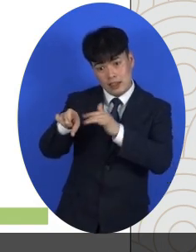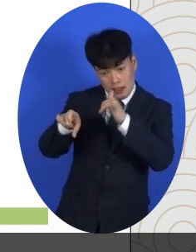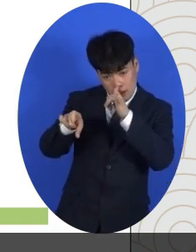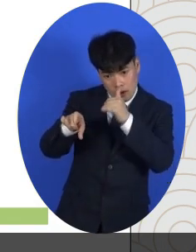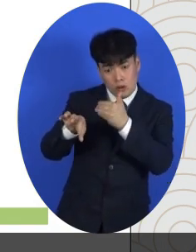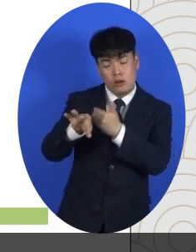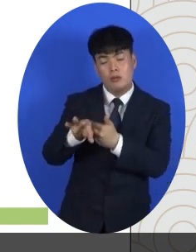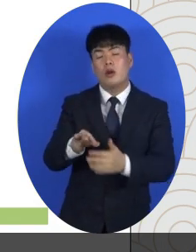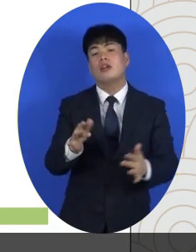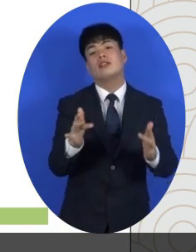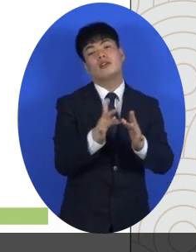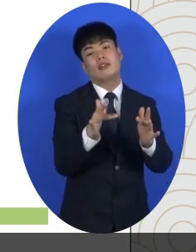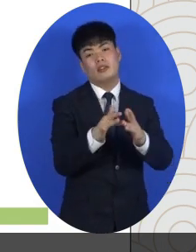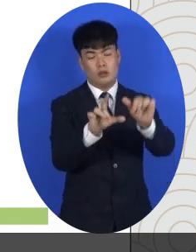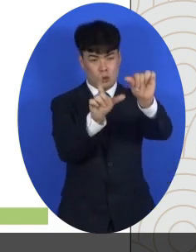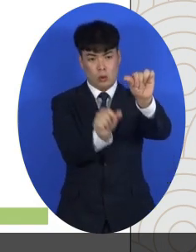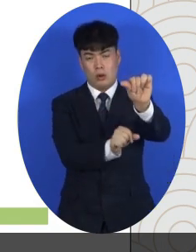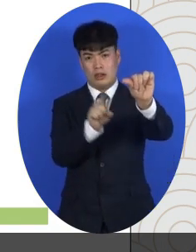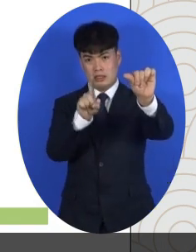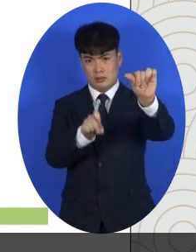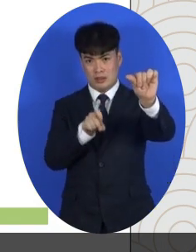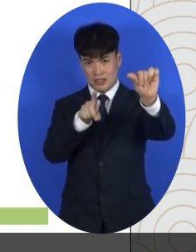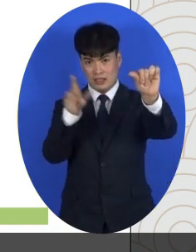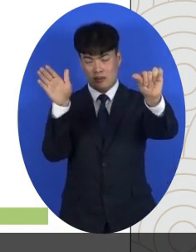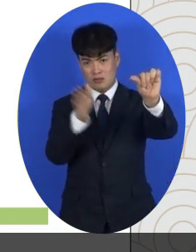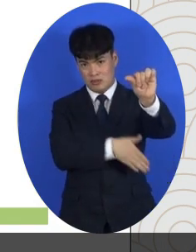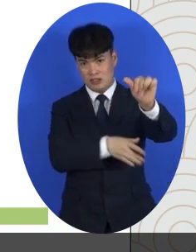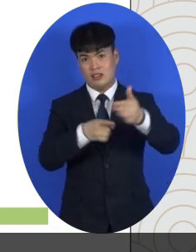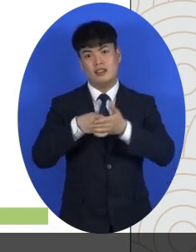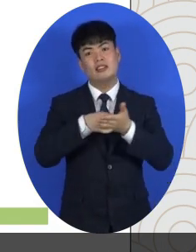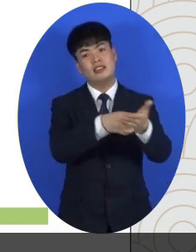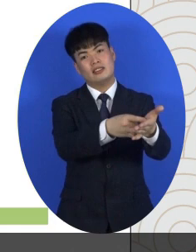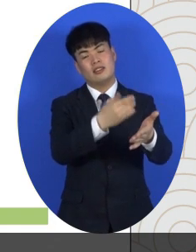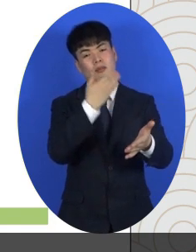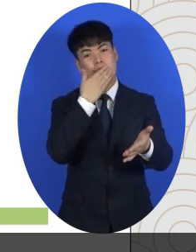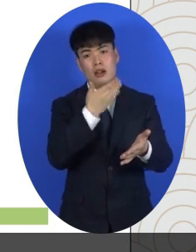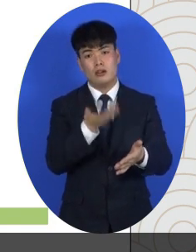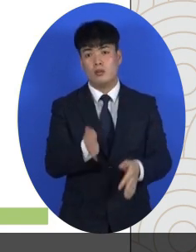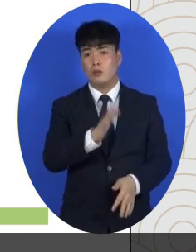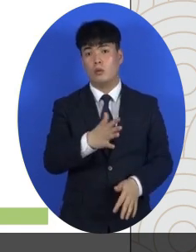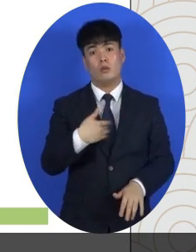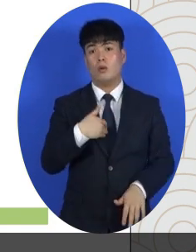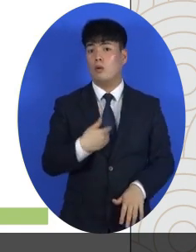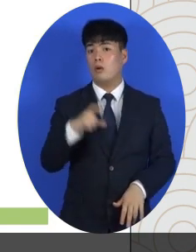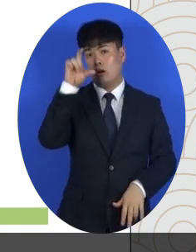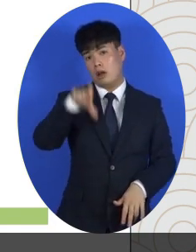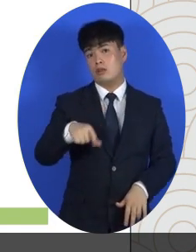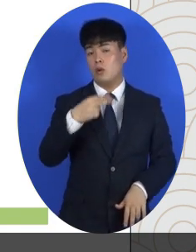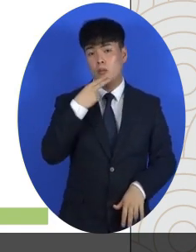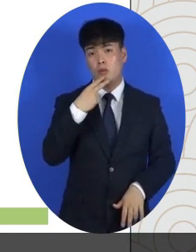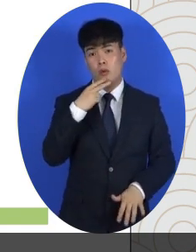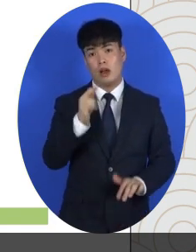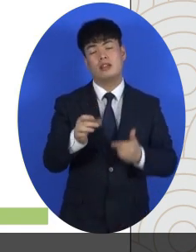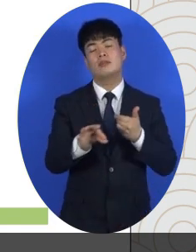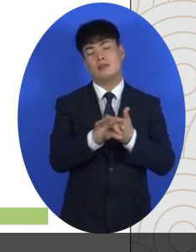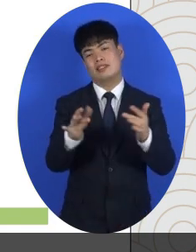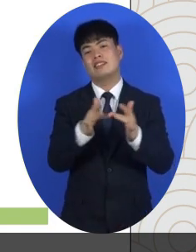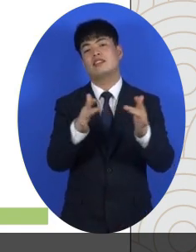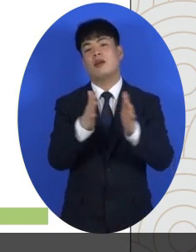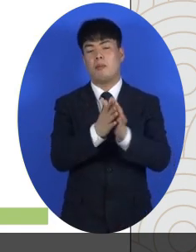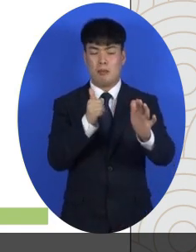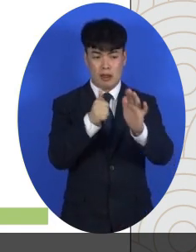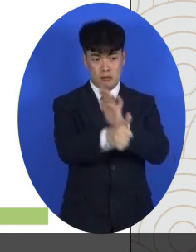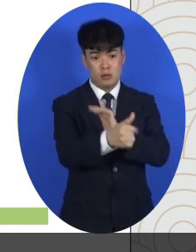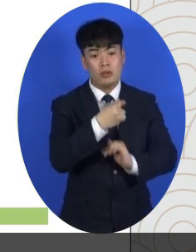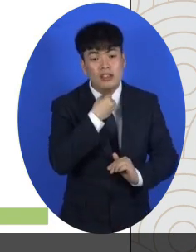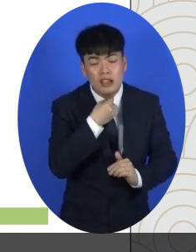있는 경우 온라인으로 5월 11일부터 가능하고 카드를 소유하고 있지 않거나 오프라인으로 신청할 경우에는